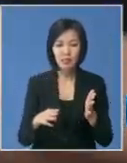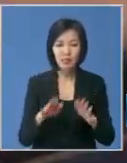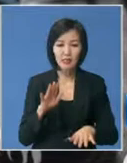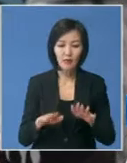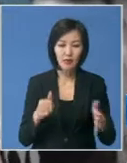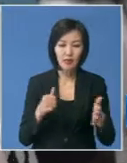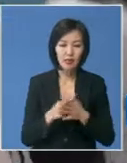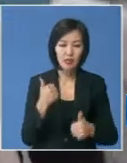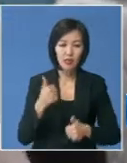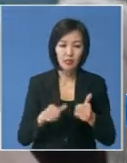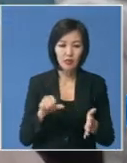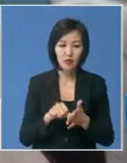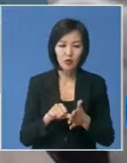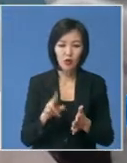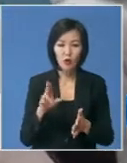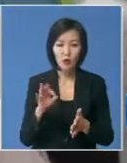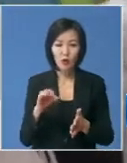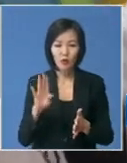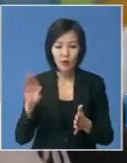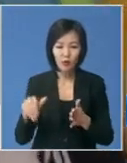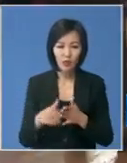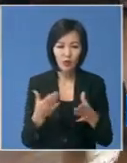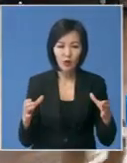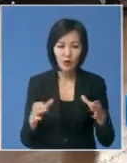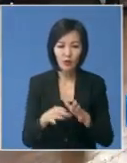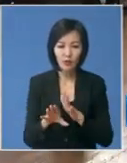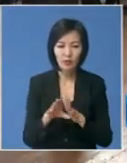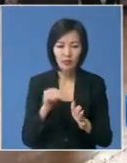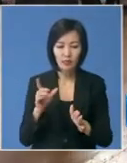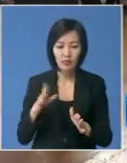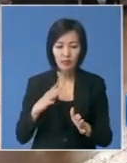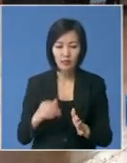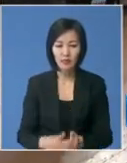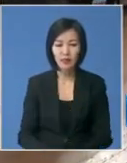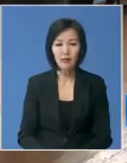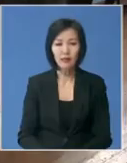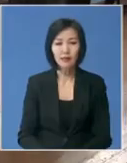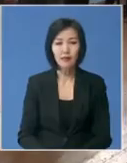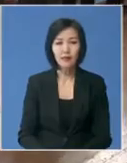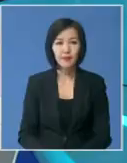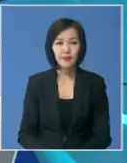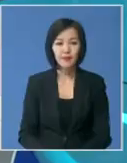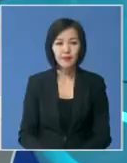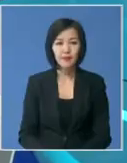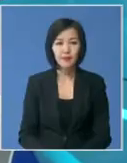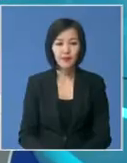Көксу ауданының жаңа құрамасы жасақталды. Жарқын Нұрланұлы, Ғабит Қабдырахманов, Жетісу телеарнасы, Көксу ауданынан.